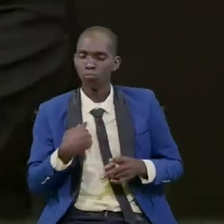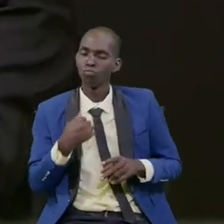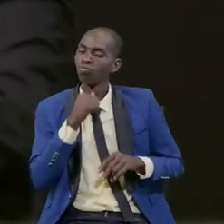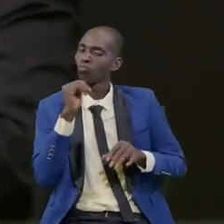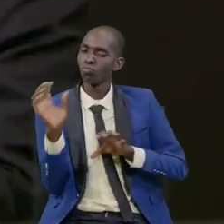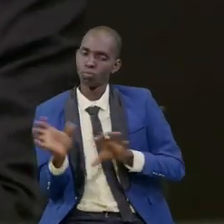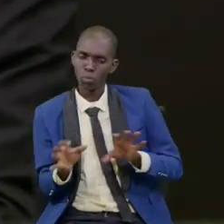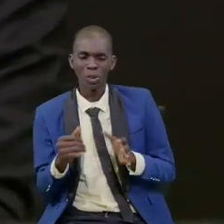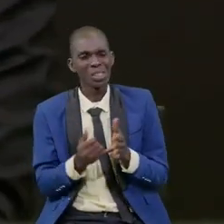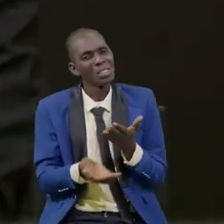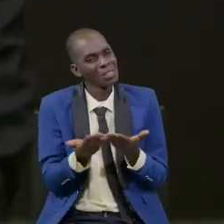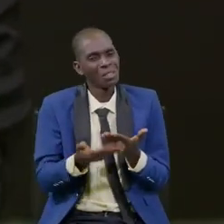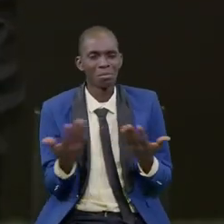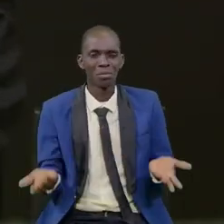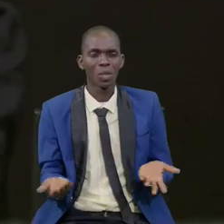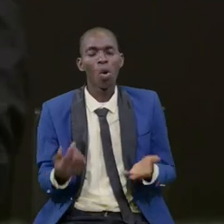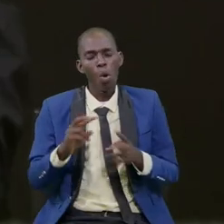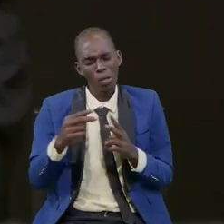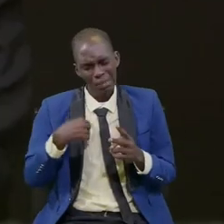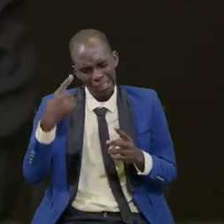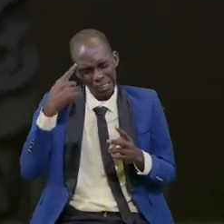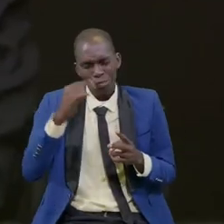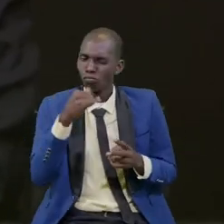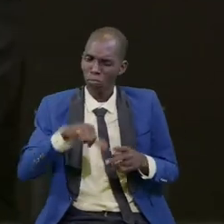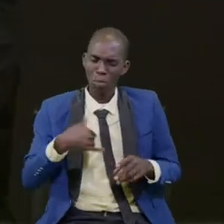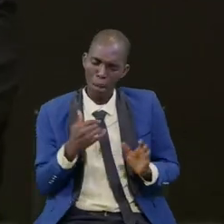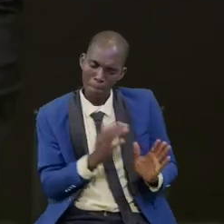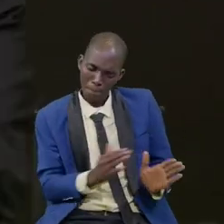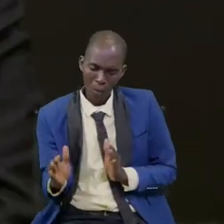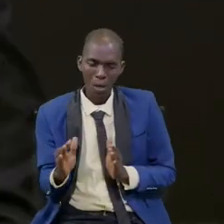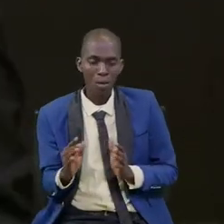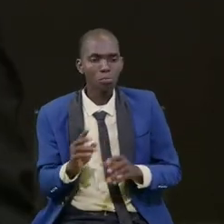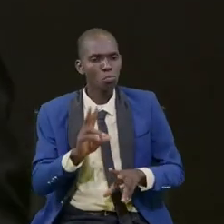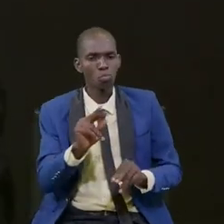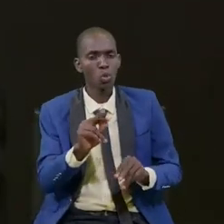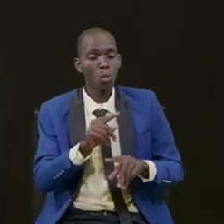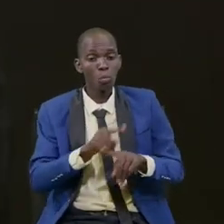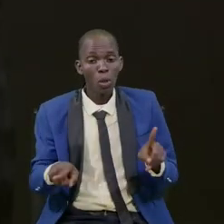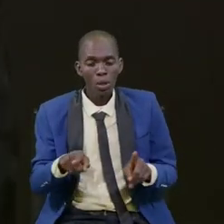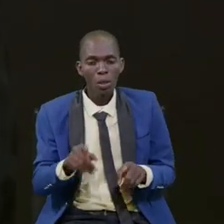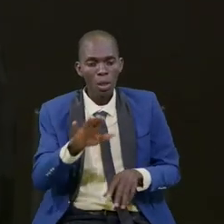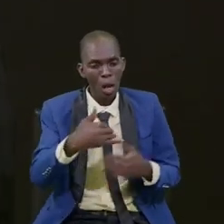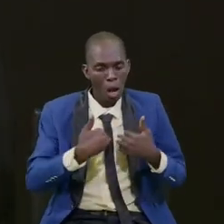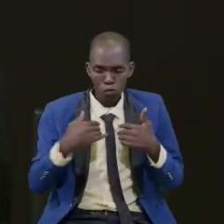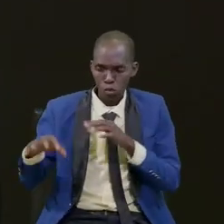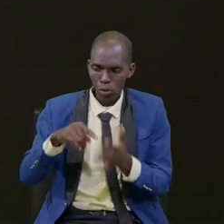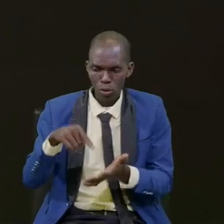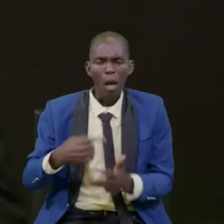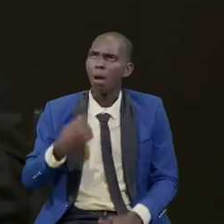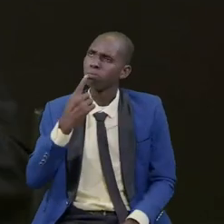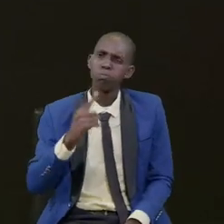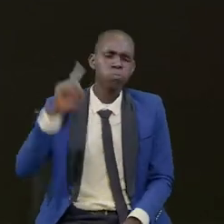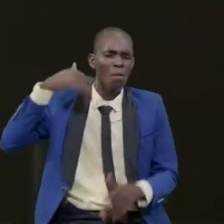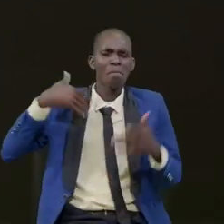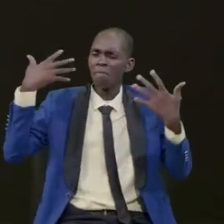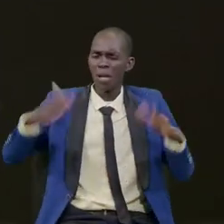Non, je ne l'ai pas fait. Je pense le faire. Aussitôt, la personne va jurer,